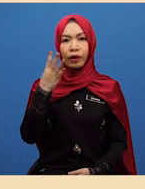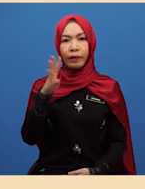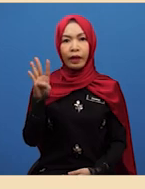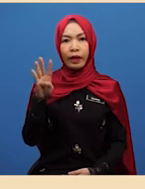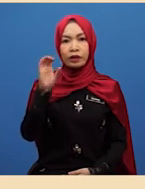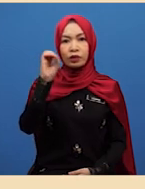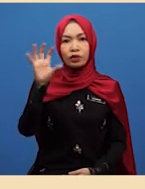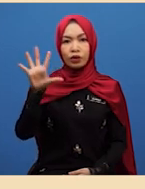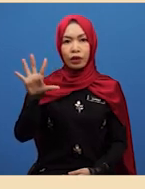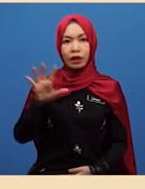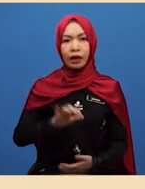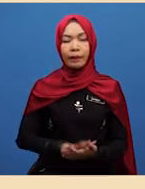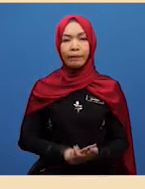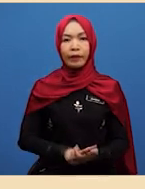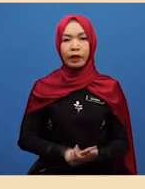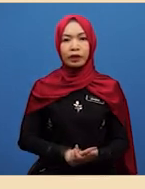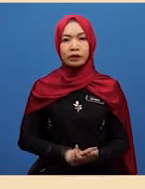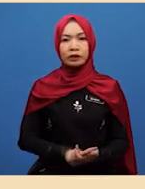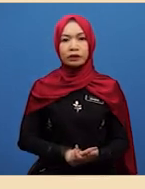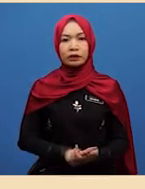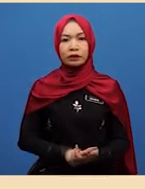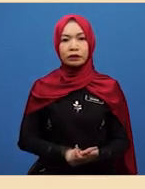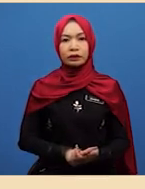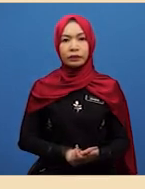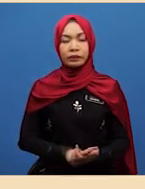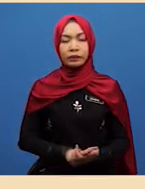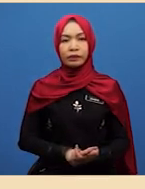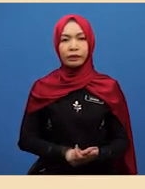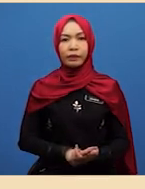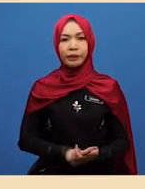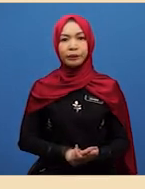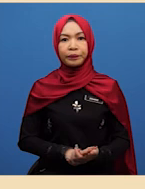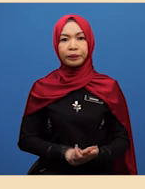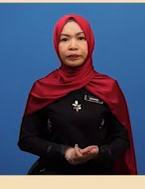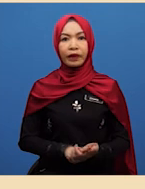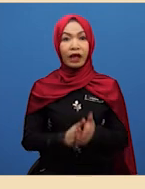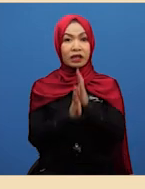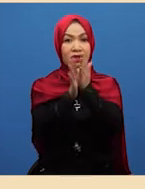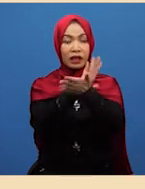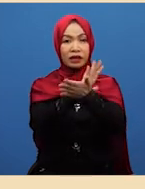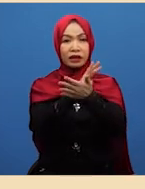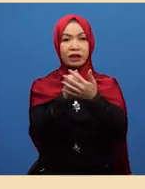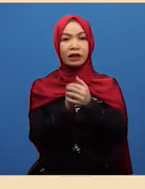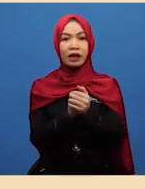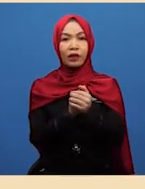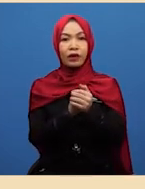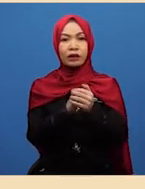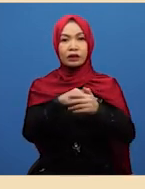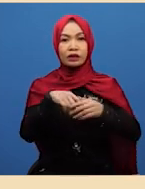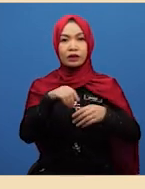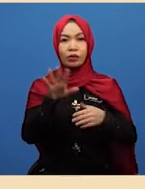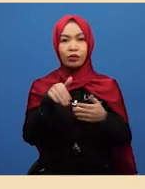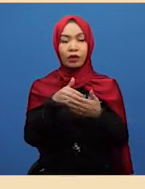lawas yang sebelum itu dimiliki oleh SBUB. Maka, dengan ini, lengkaplah